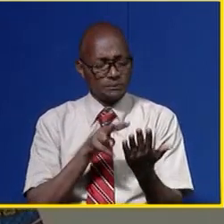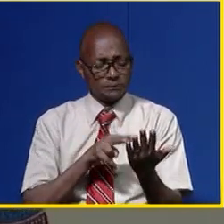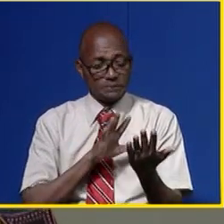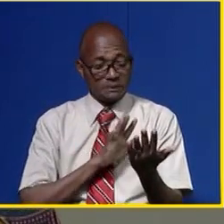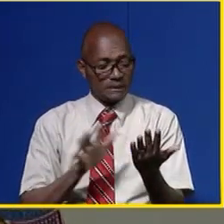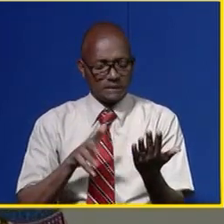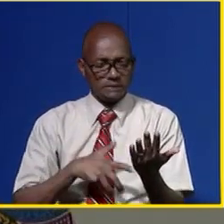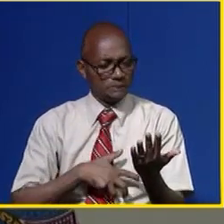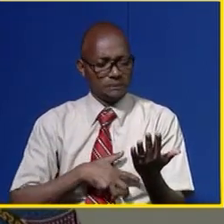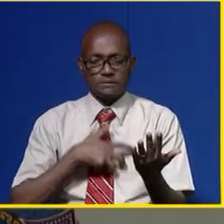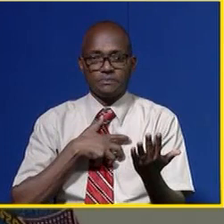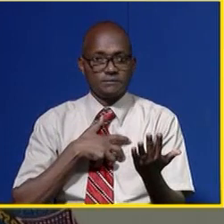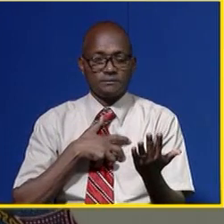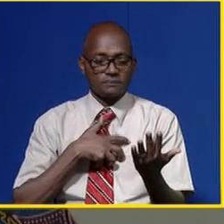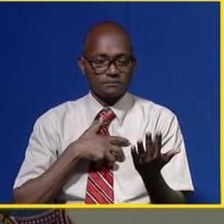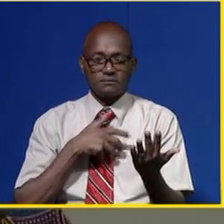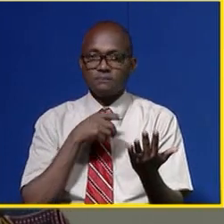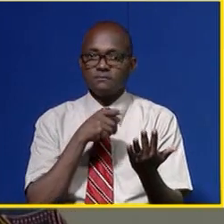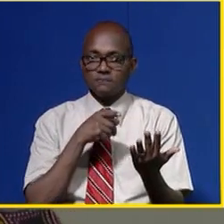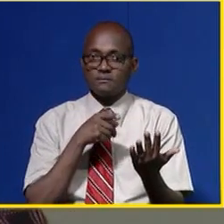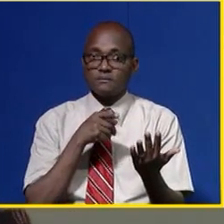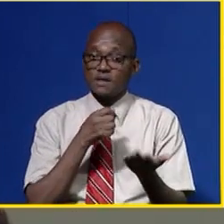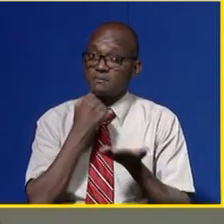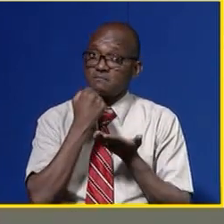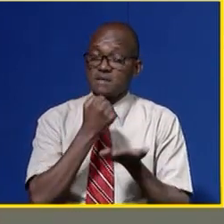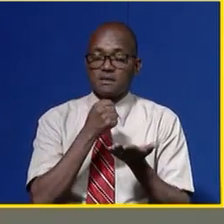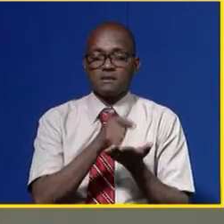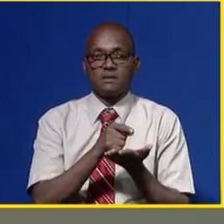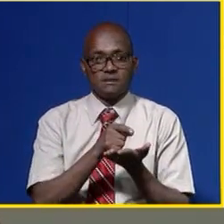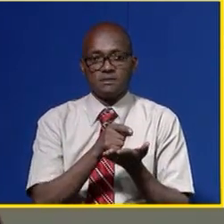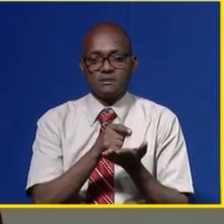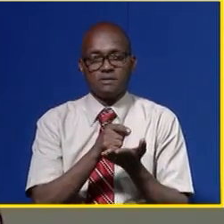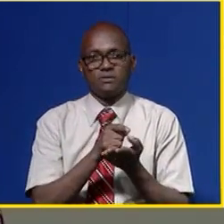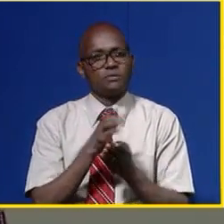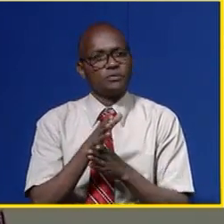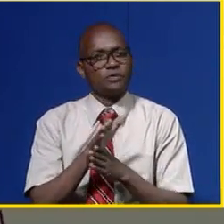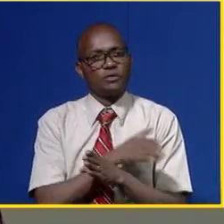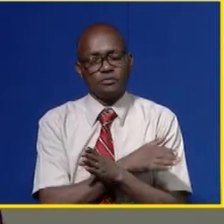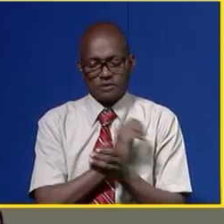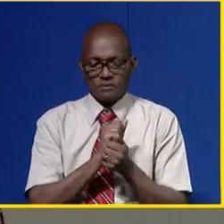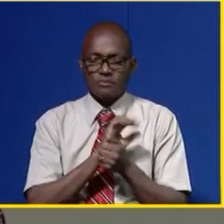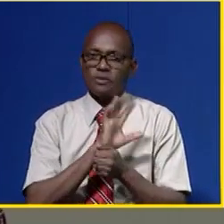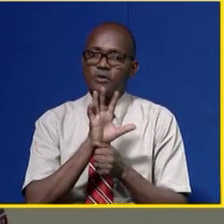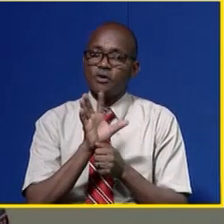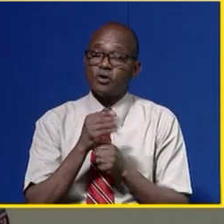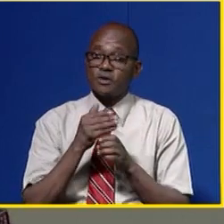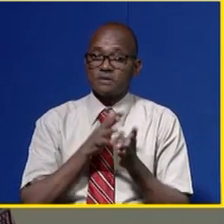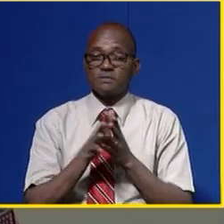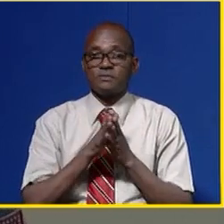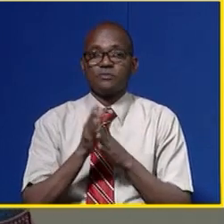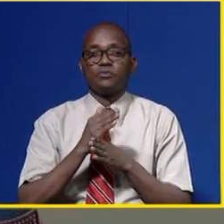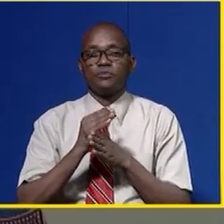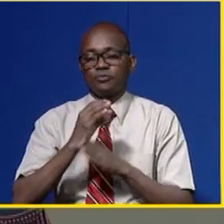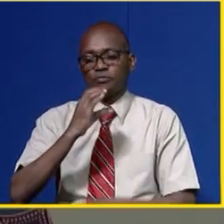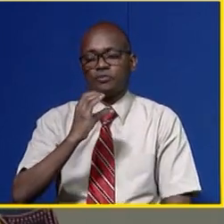mkuu ni kuwa ukiondoa maelezo haya ya awali kuhusu COVID-19,